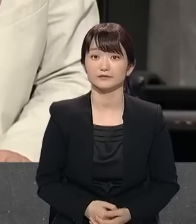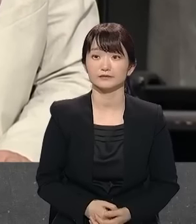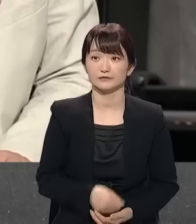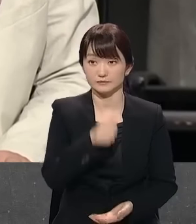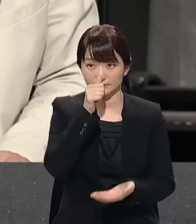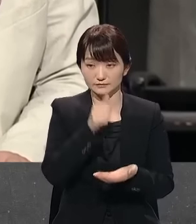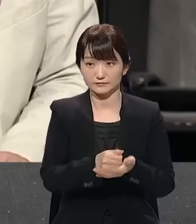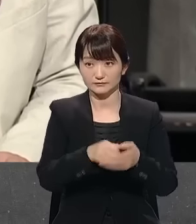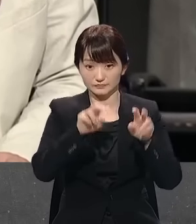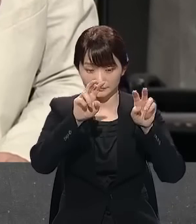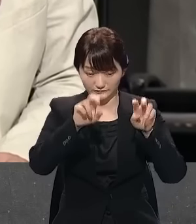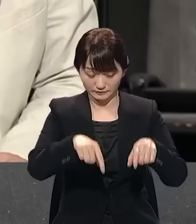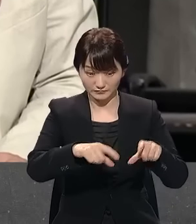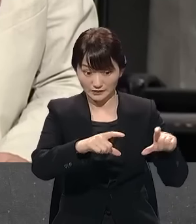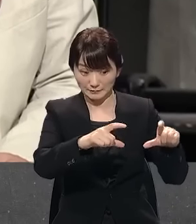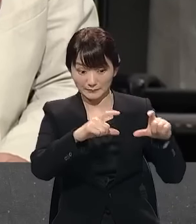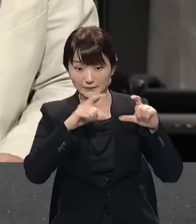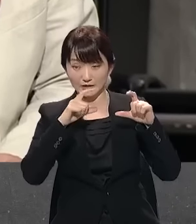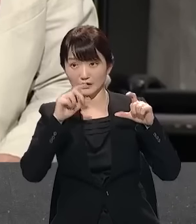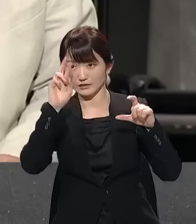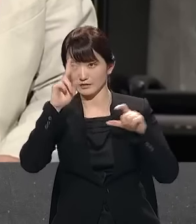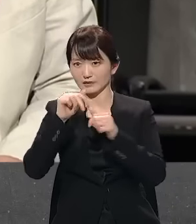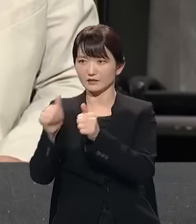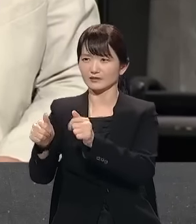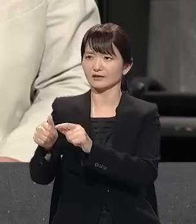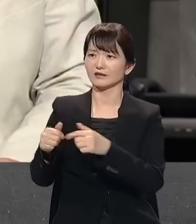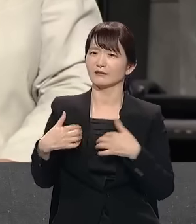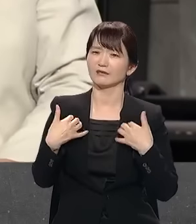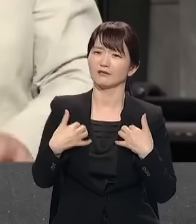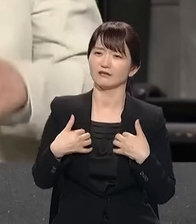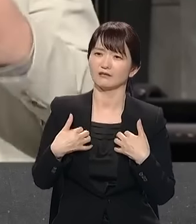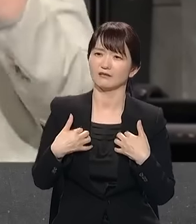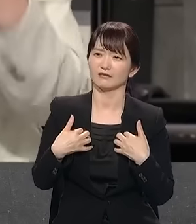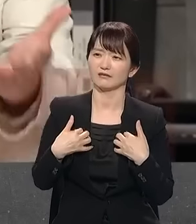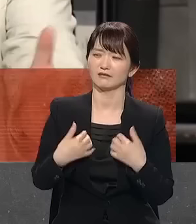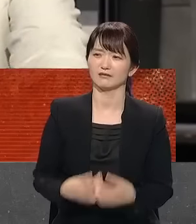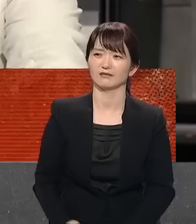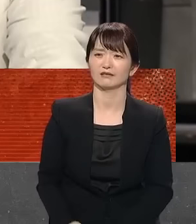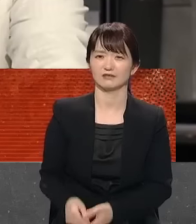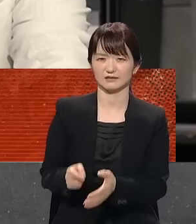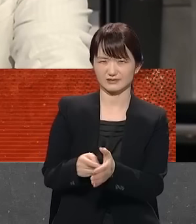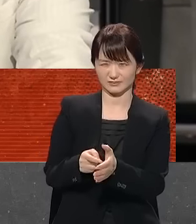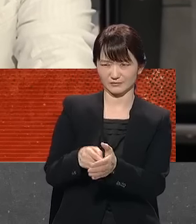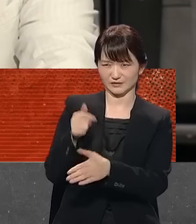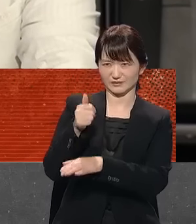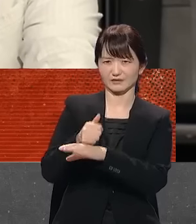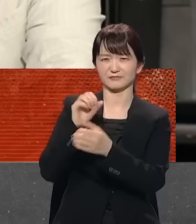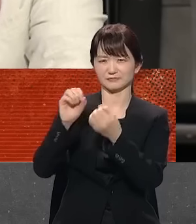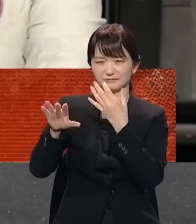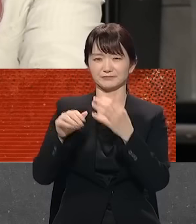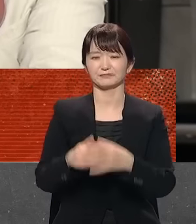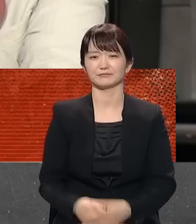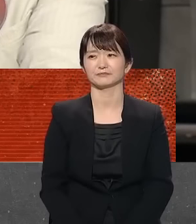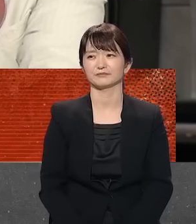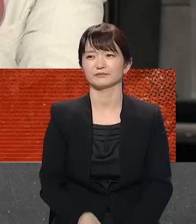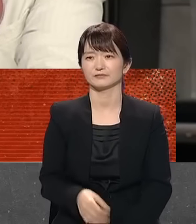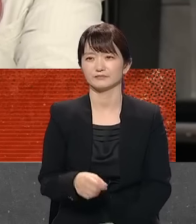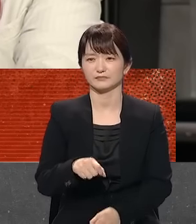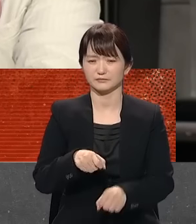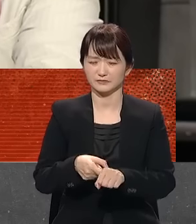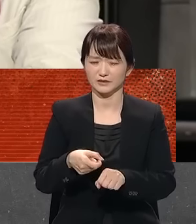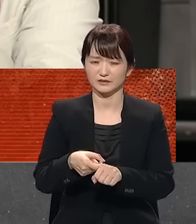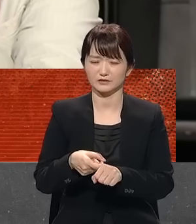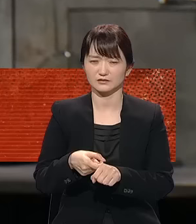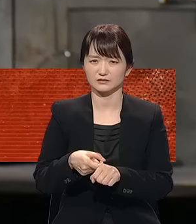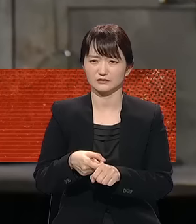무죄가 무죄 판결 받으니까 우리 박변 사님 너무 기뻤던 거야 그 그렇죠 그게 급하게 지금 말씀을 드렸는데 이게 약식 청구를